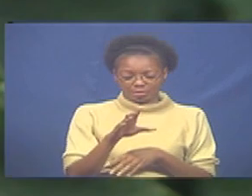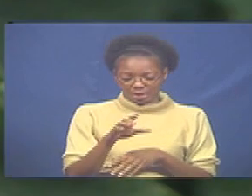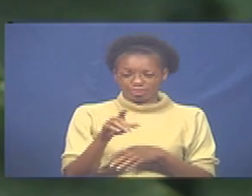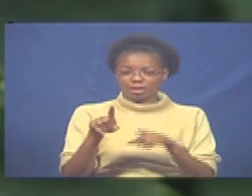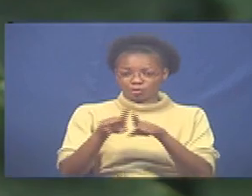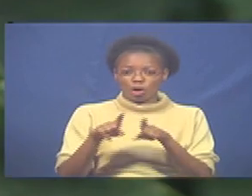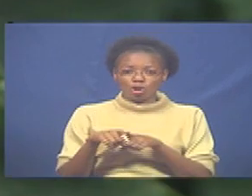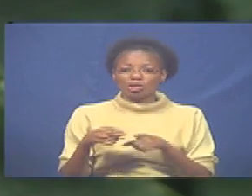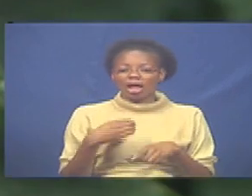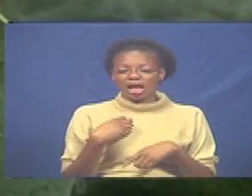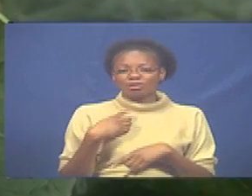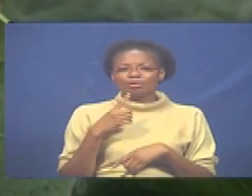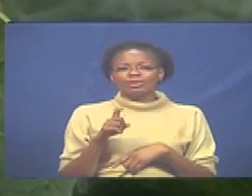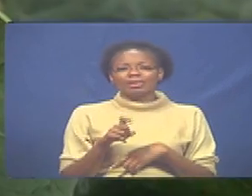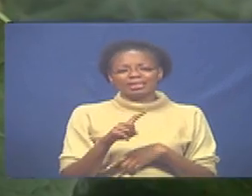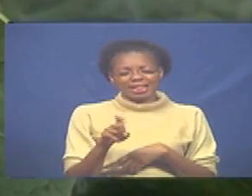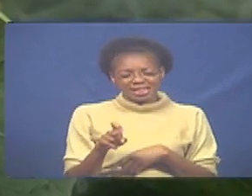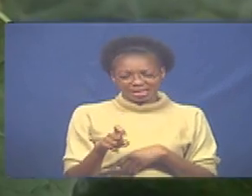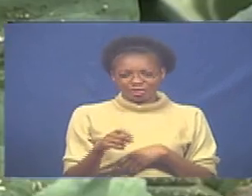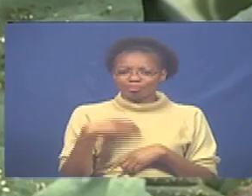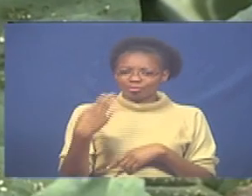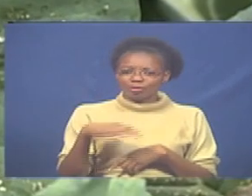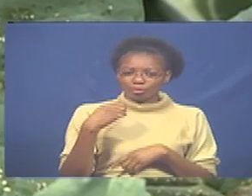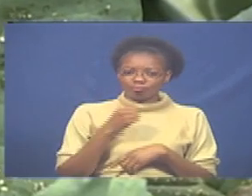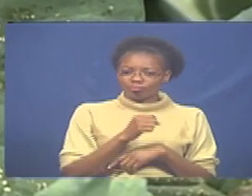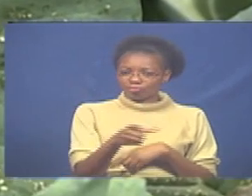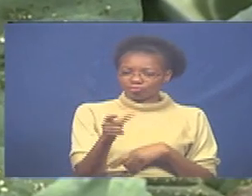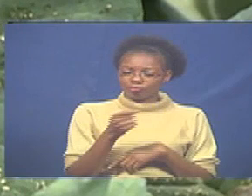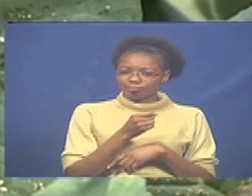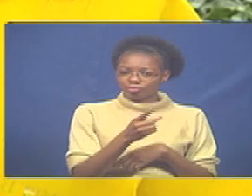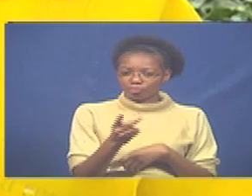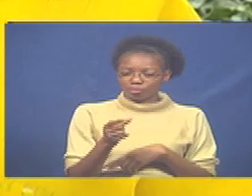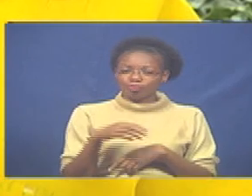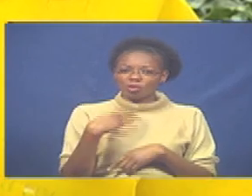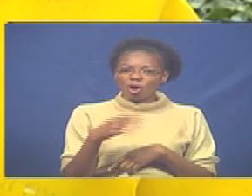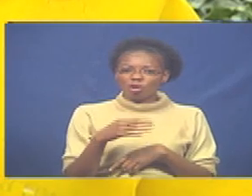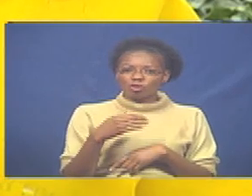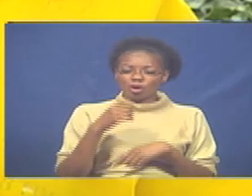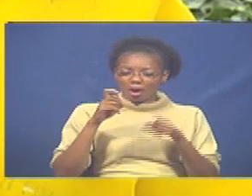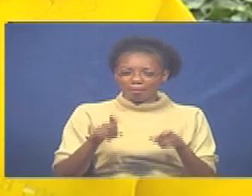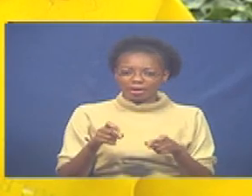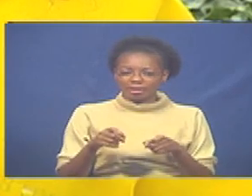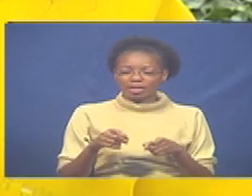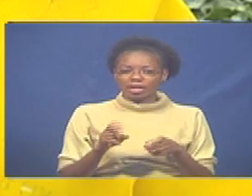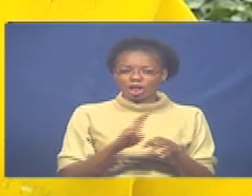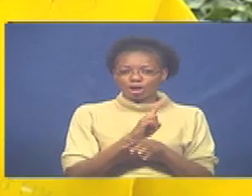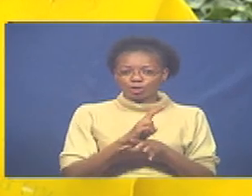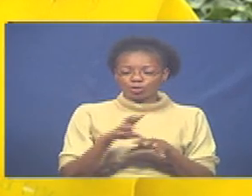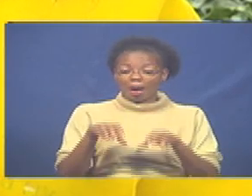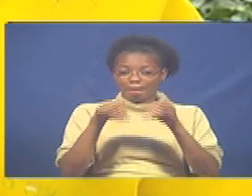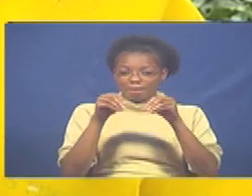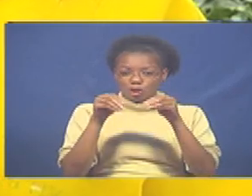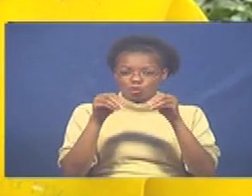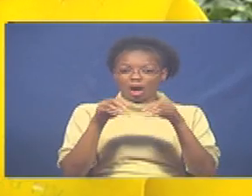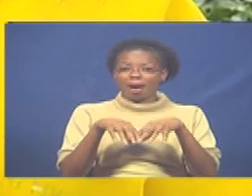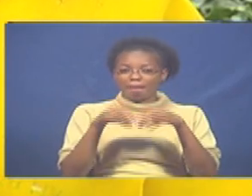wadudu ambao kila wakati unapiga dawa. Pia kuna kutumia mbolea. Ya, kwa